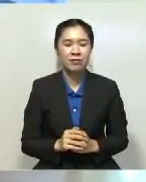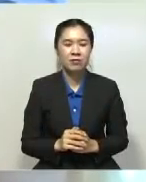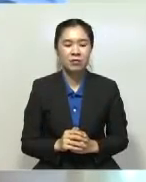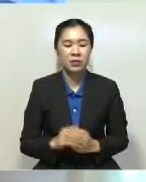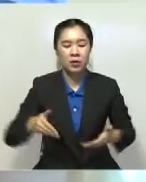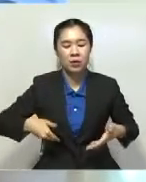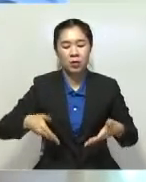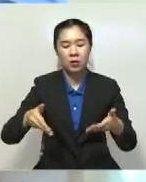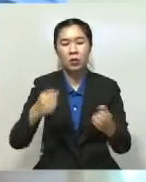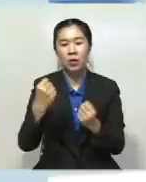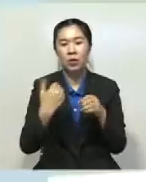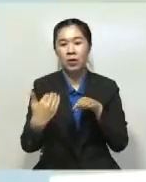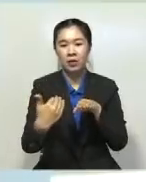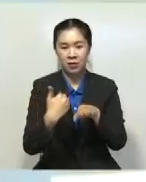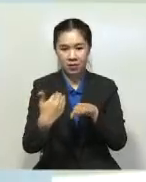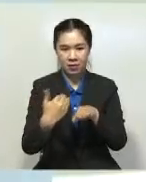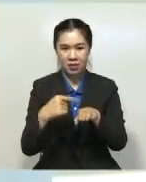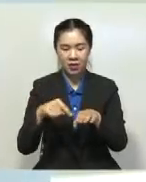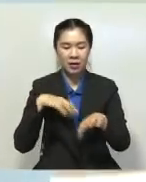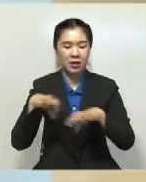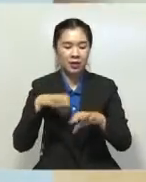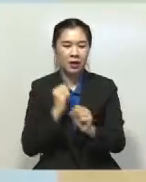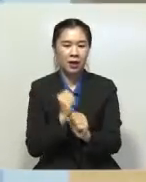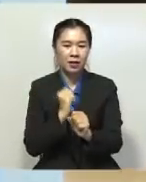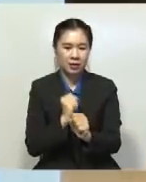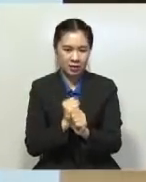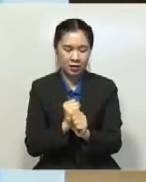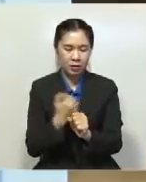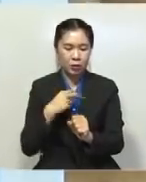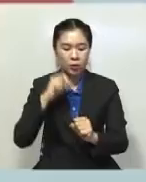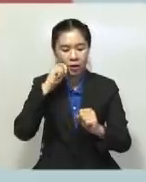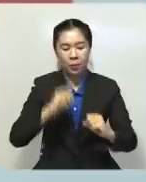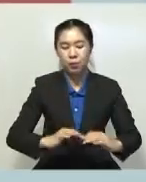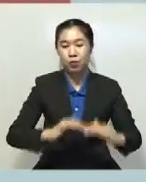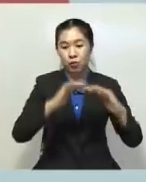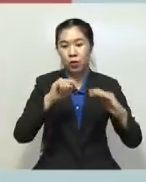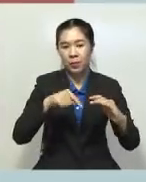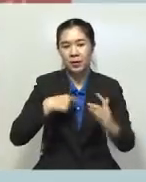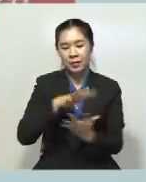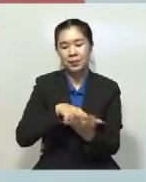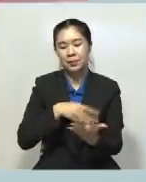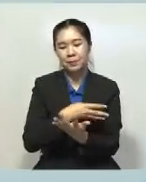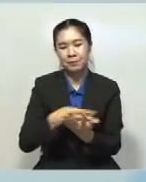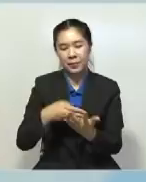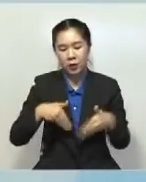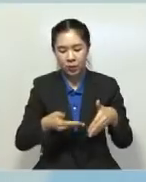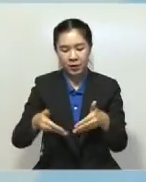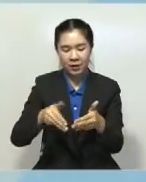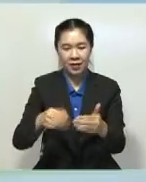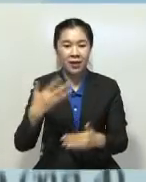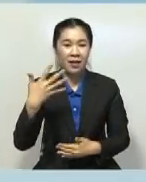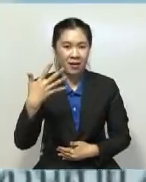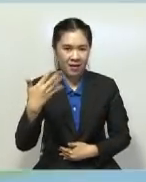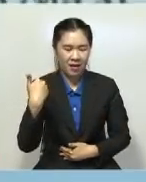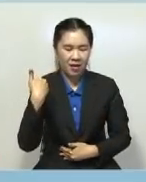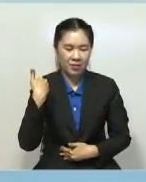นะครับก็ได้มีการจัดทำทางเลี่ยงรับมือหากเกิดสถานการณ์น้ำท่วมในจังหวัดเพชรบุรีนะครับโดยทำแผนที่5เส้นทางเลี่ยงหากเกิดน้ำท่ว